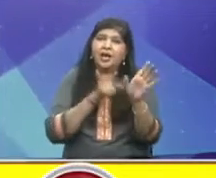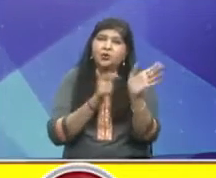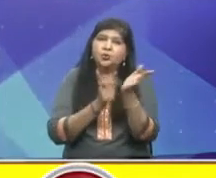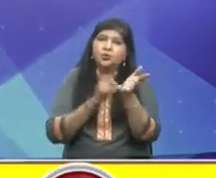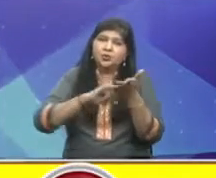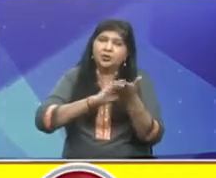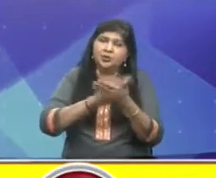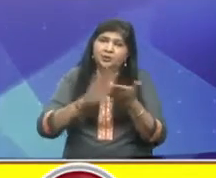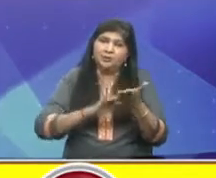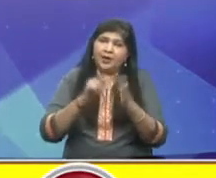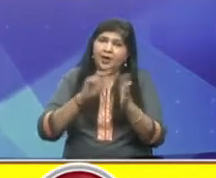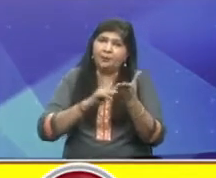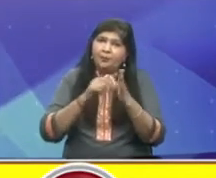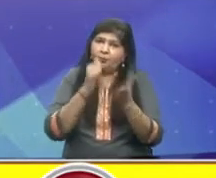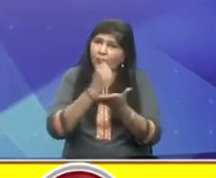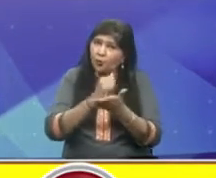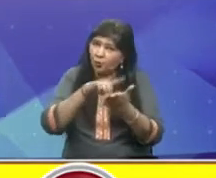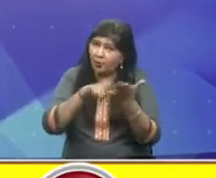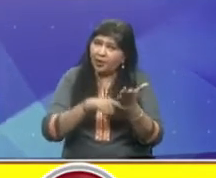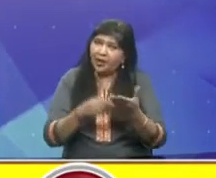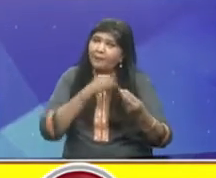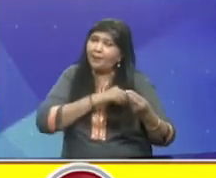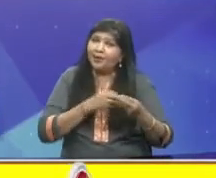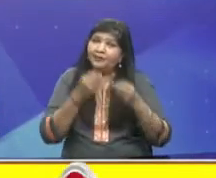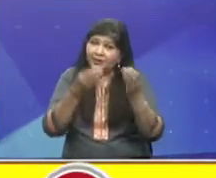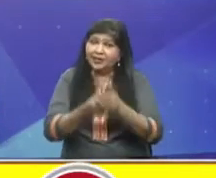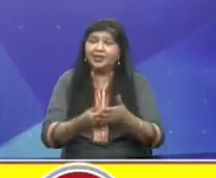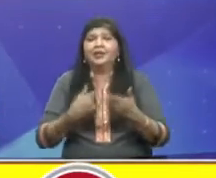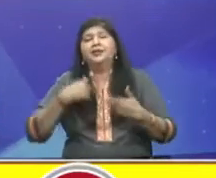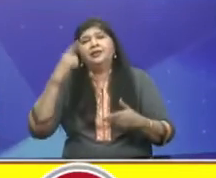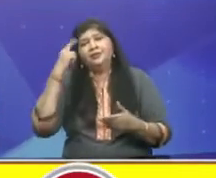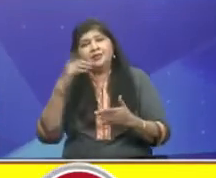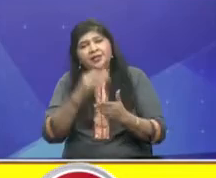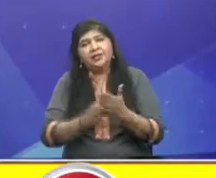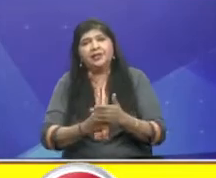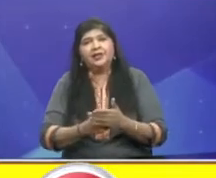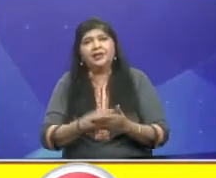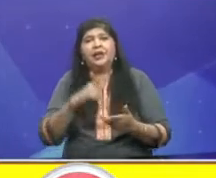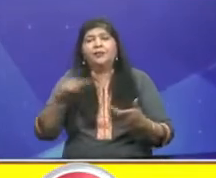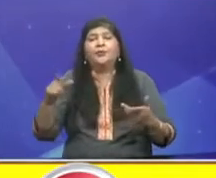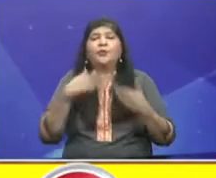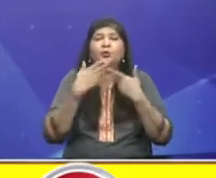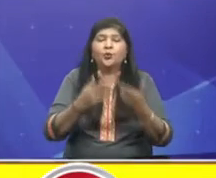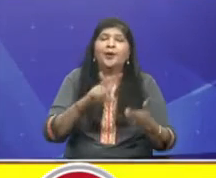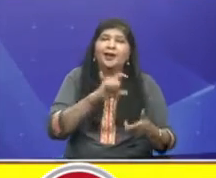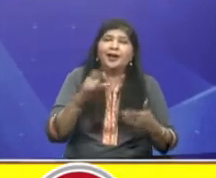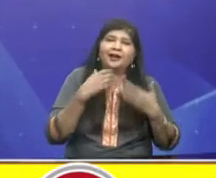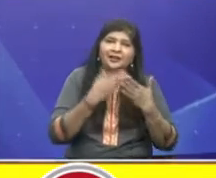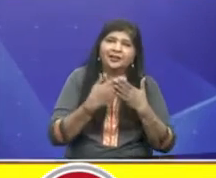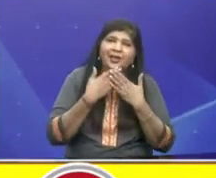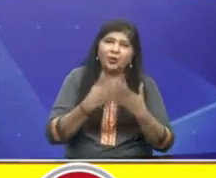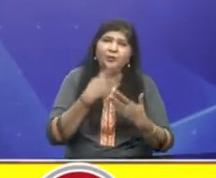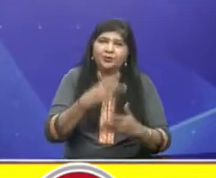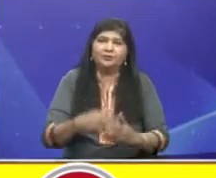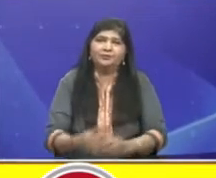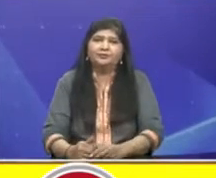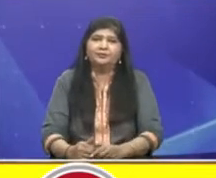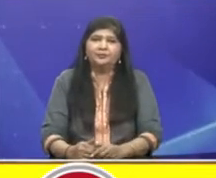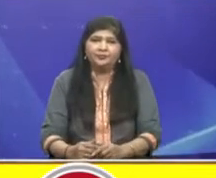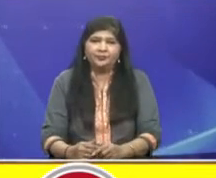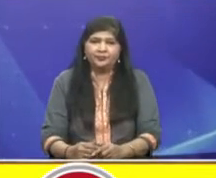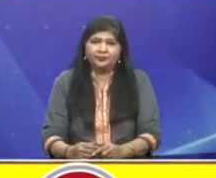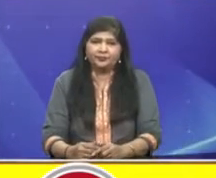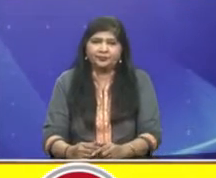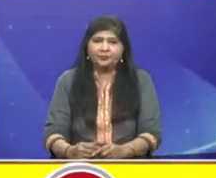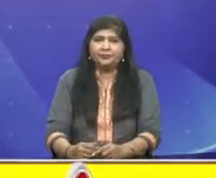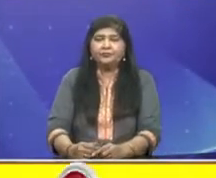भावना है। चलिए सुखदेवी जी, मेरी आपको बहुत बहुत शुभकामनाएं। फिर से एक बार आपको राधे राधे। राधे राधे, नमस्ते।